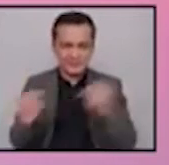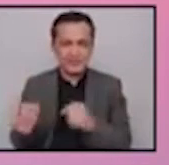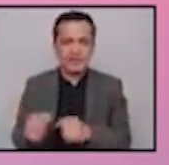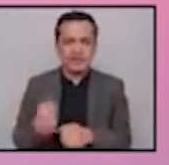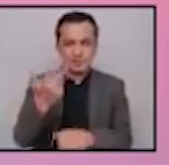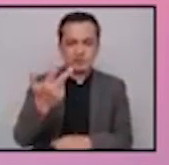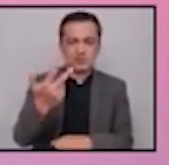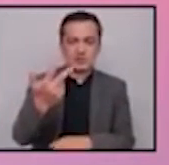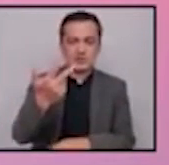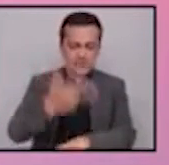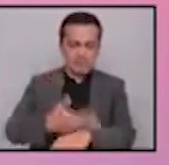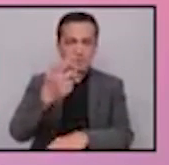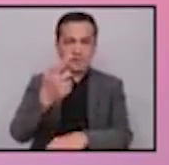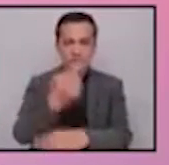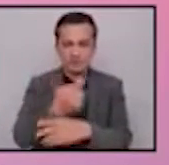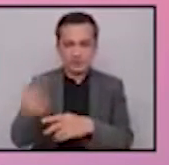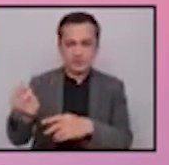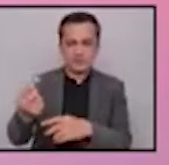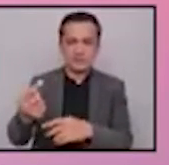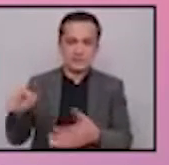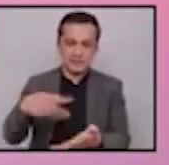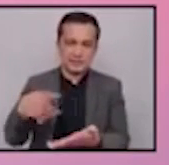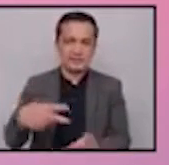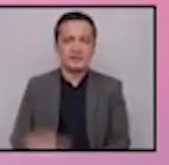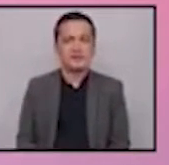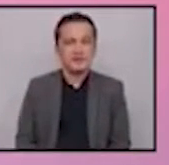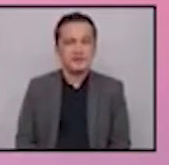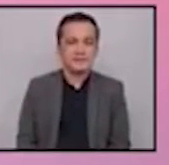1 linggo sila nagzuzumba.